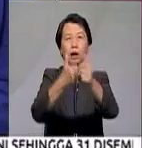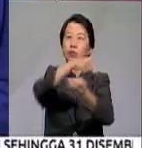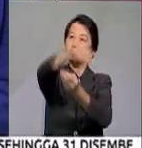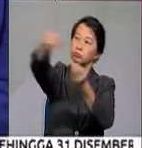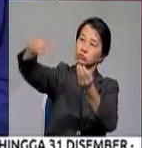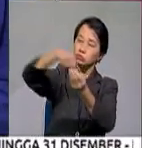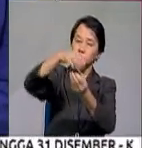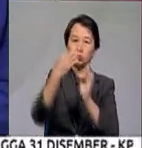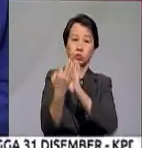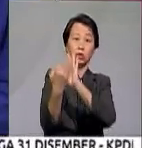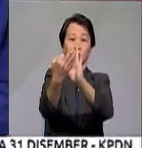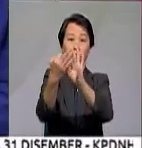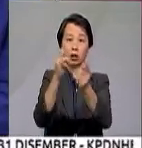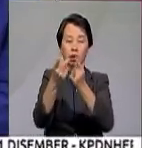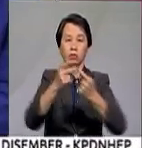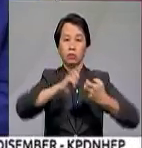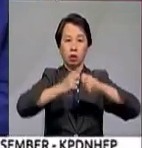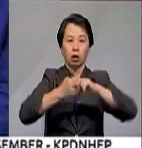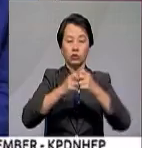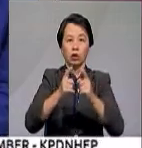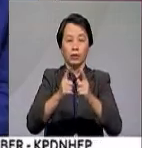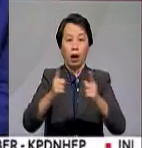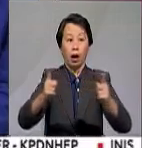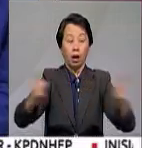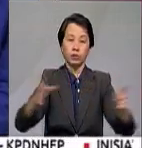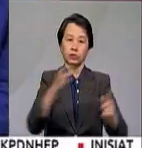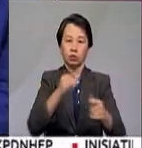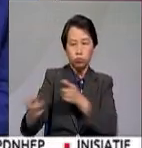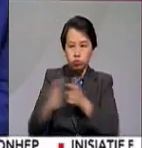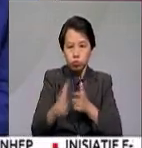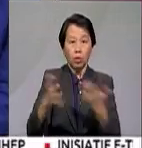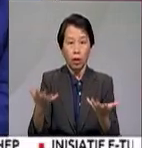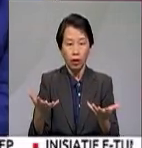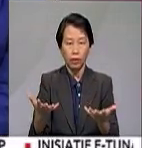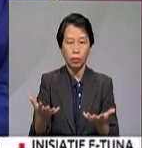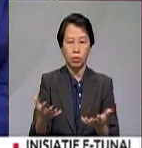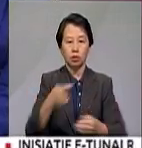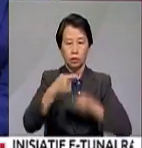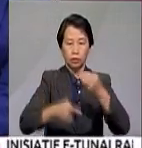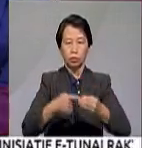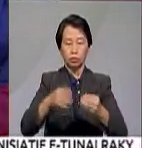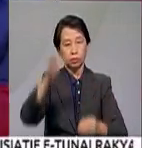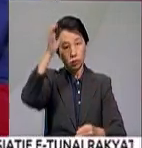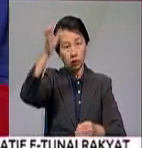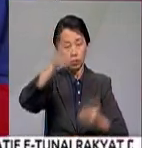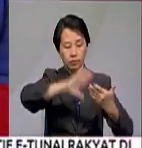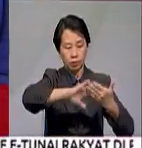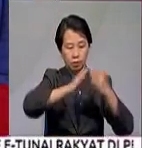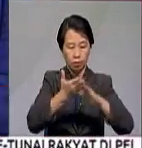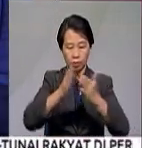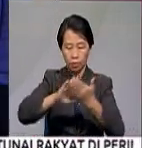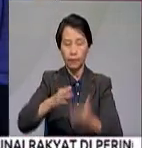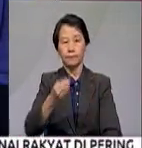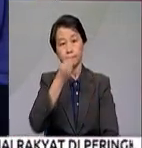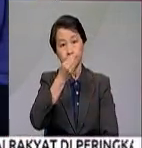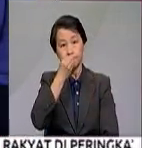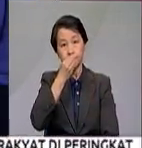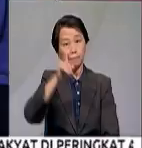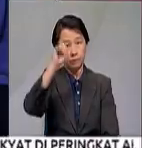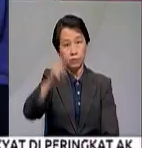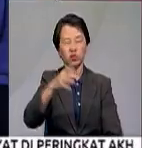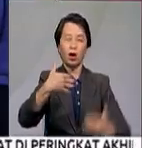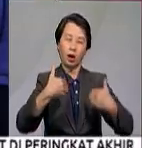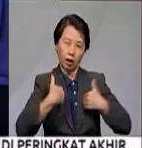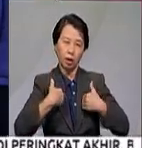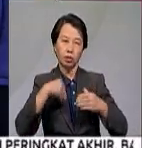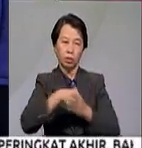ketika menghadapi keadaan konflik berpanjangan dan peperangan. Kita bercakap tentang konsep komuniti makanan yang perlu